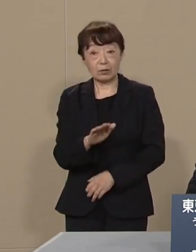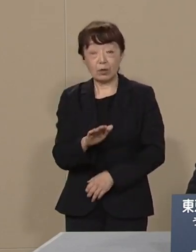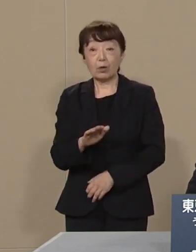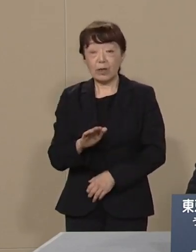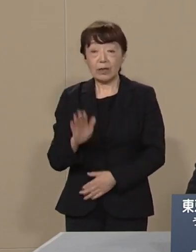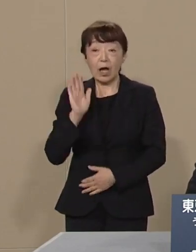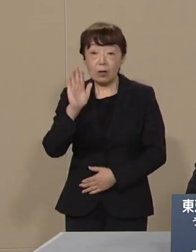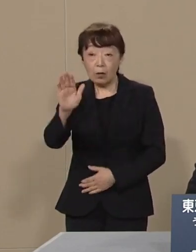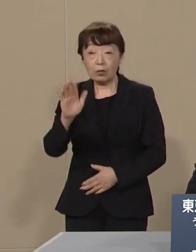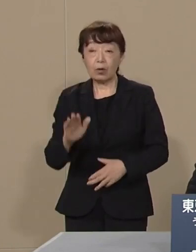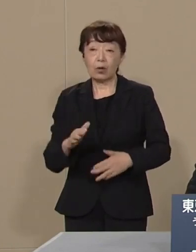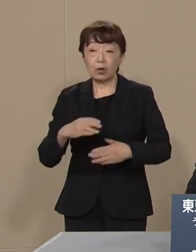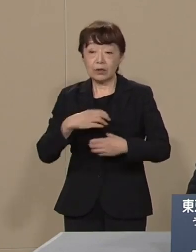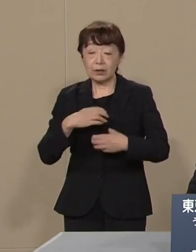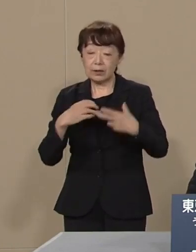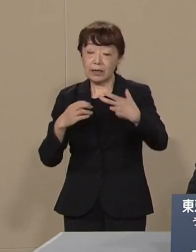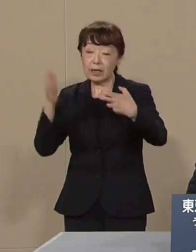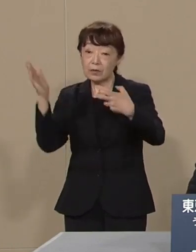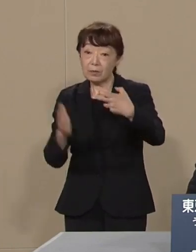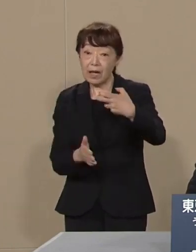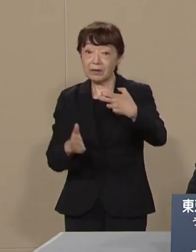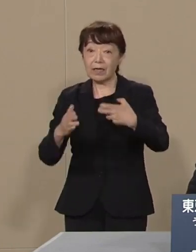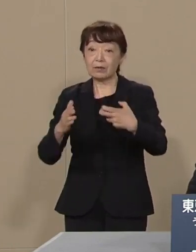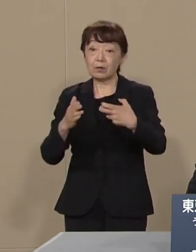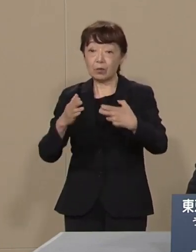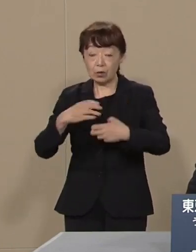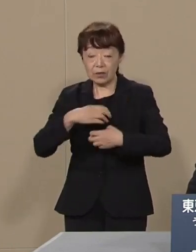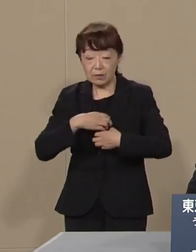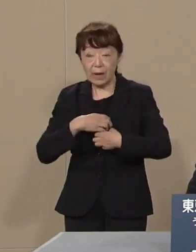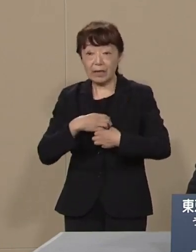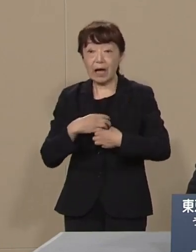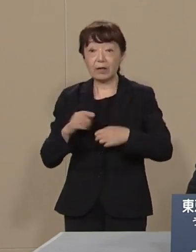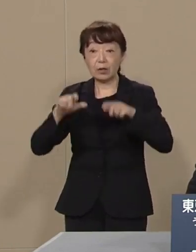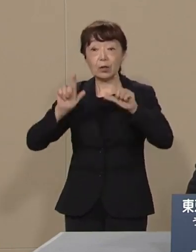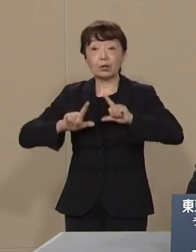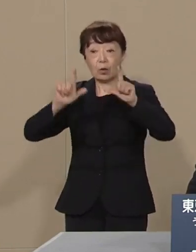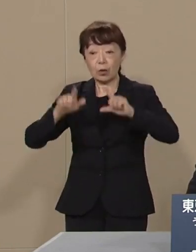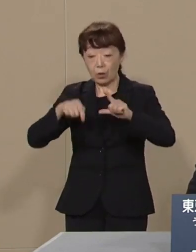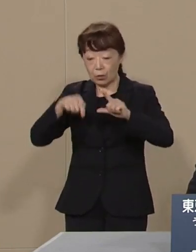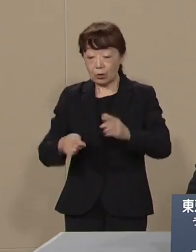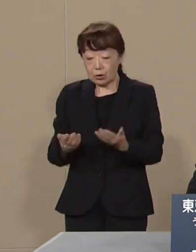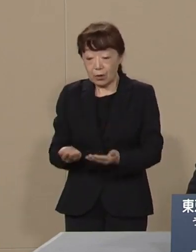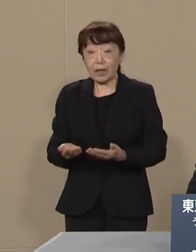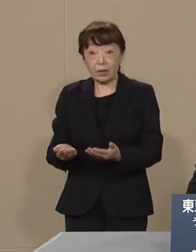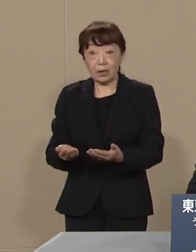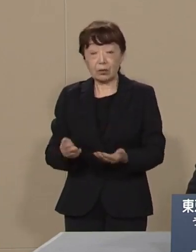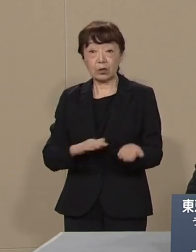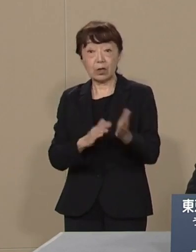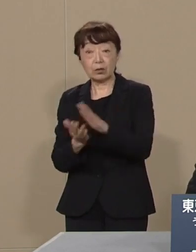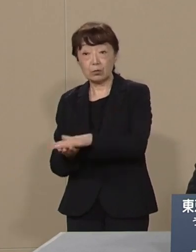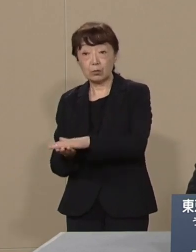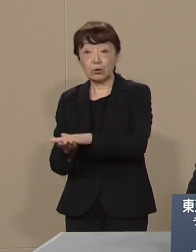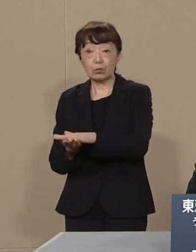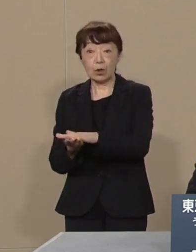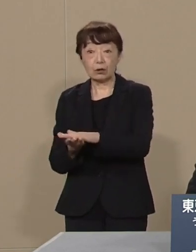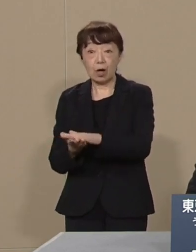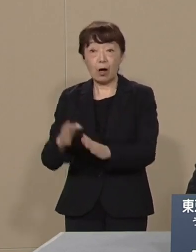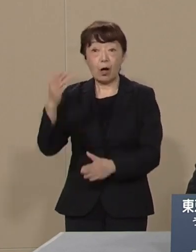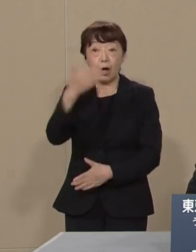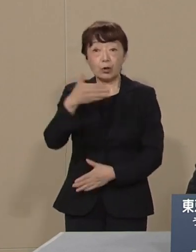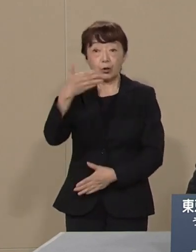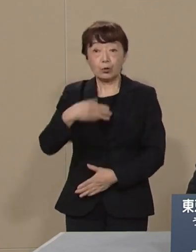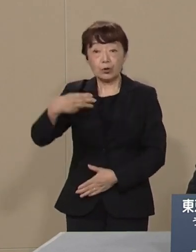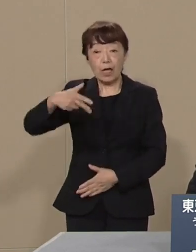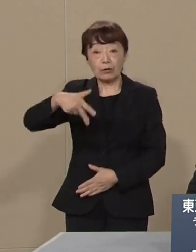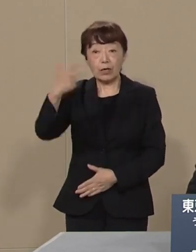型地震どうして東京都はその者数を9700人というのかなぜ政治が者